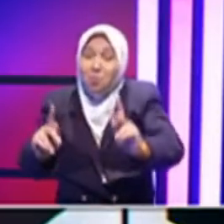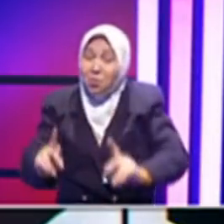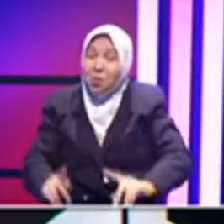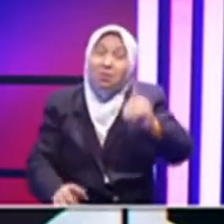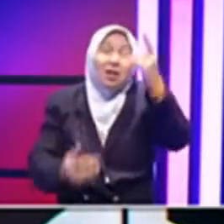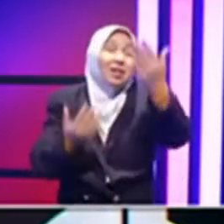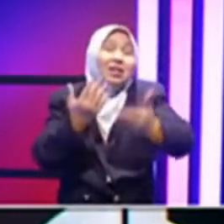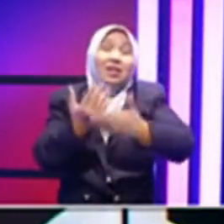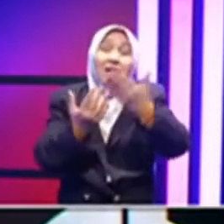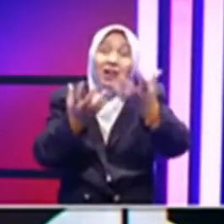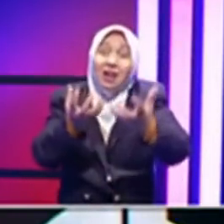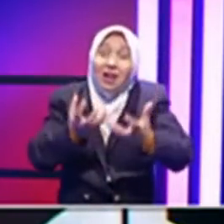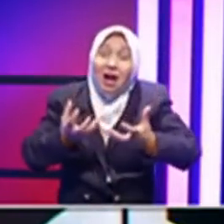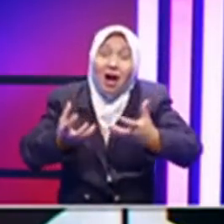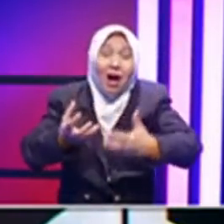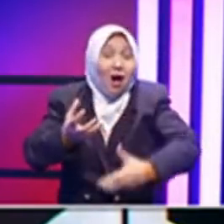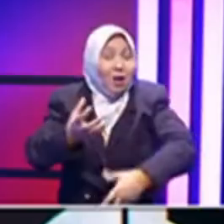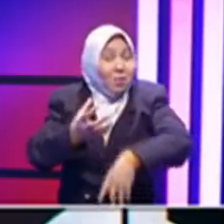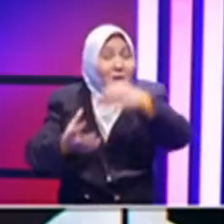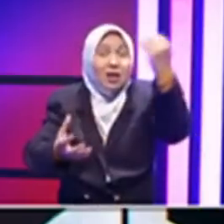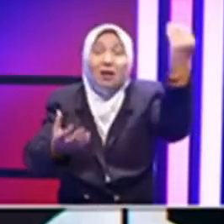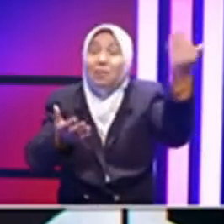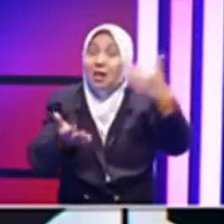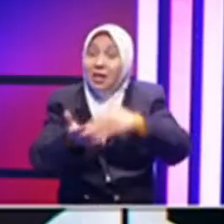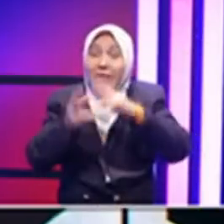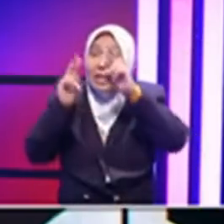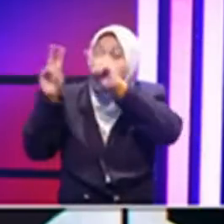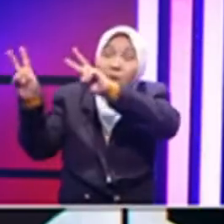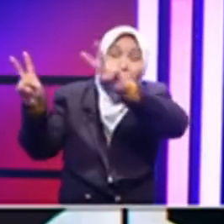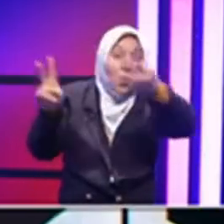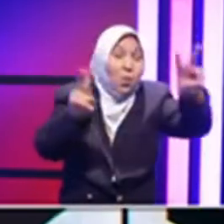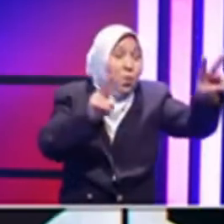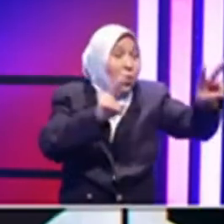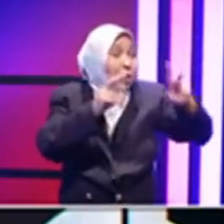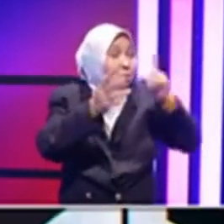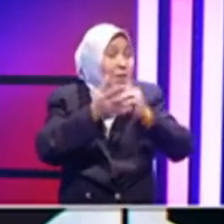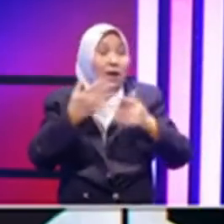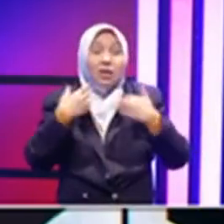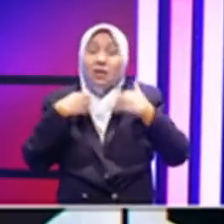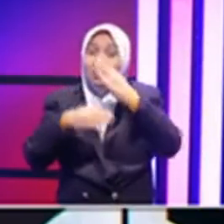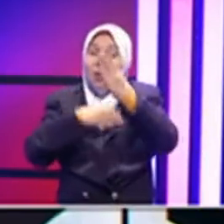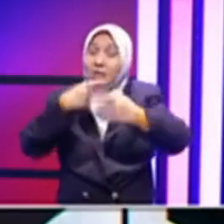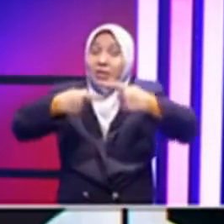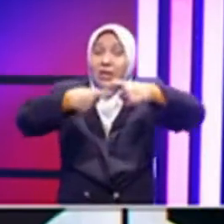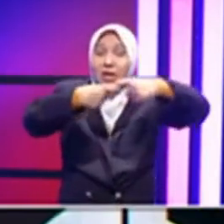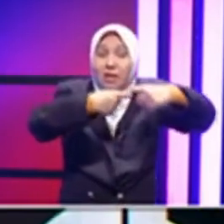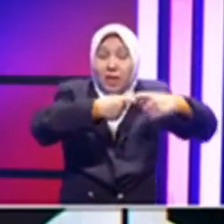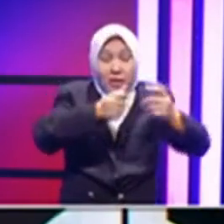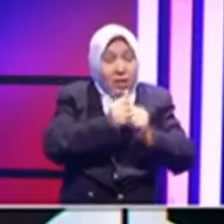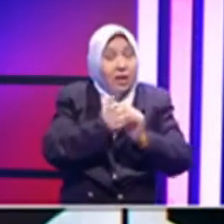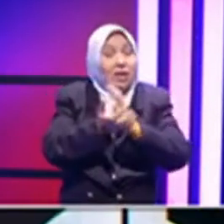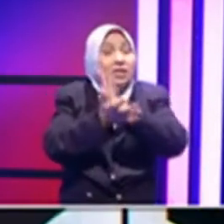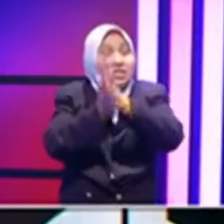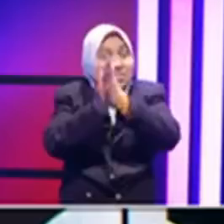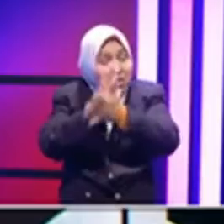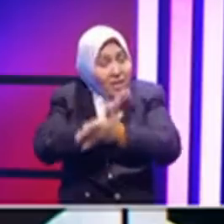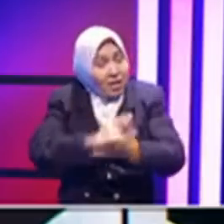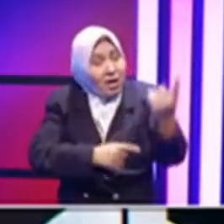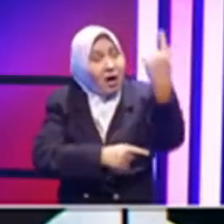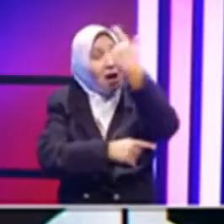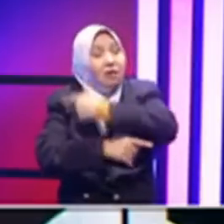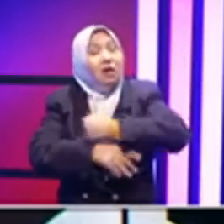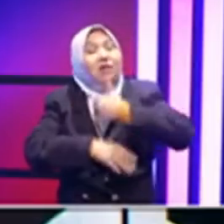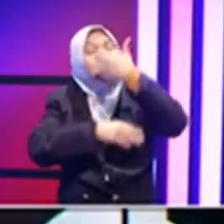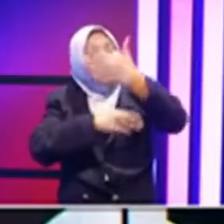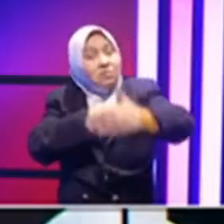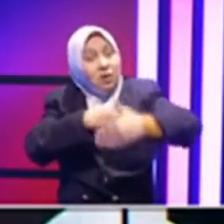bagi Allah SWT. Cara berfikir, tengok apa yang ada di bumi ini dan kemudian kita kaitkan dengan kejadian hari yang seterusnya